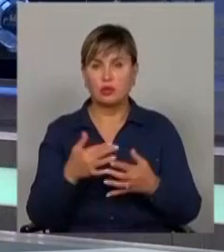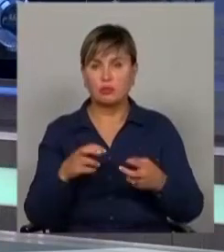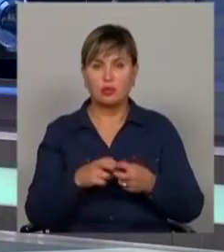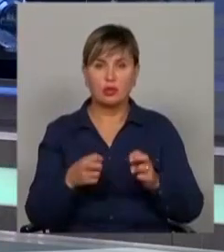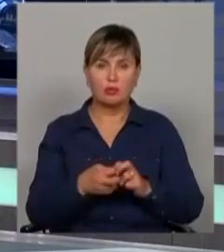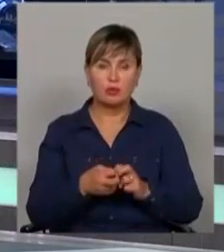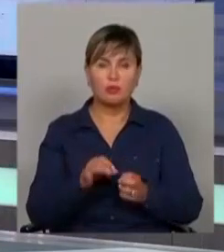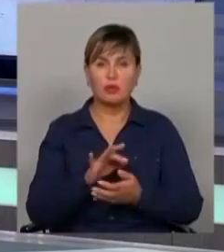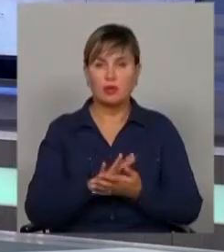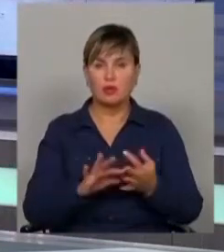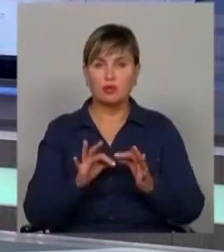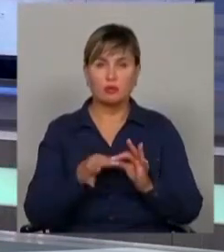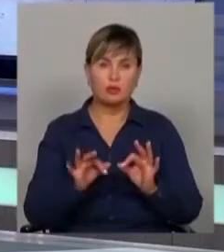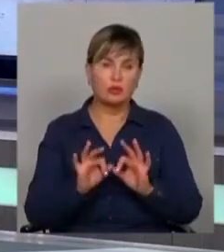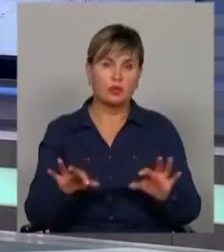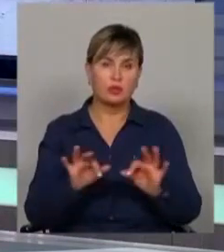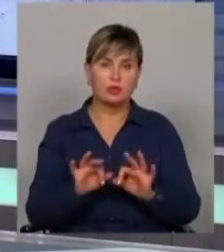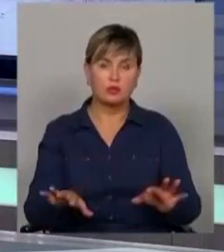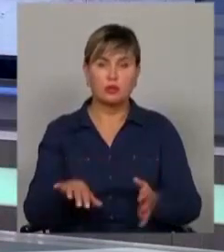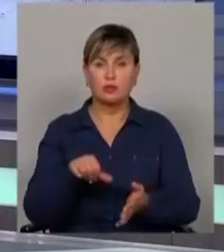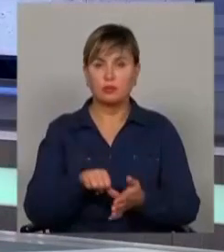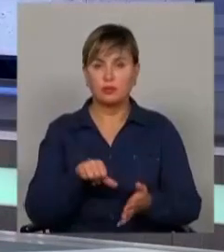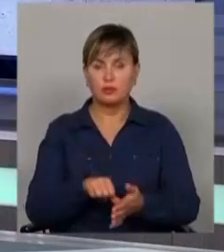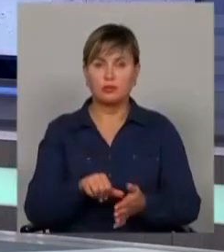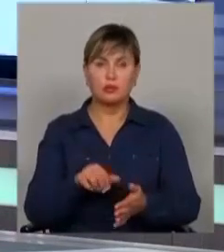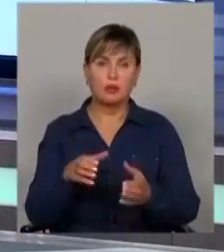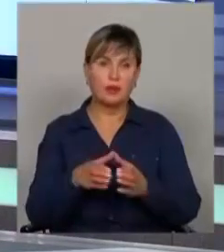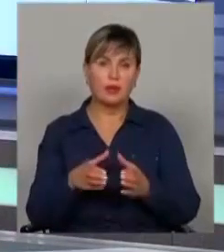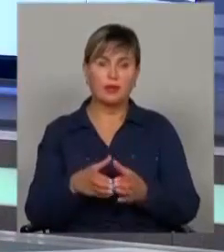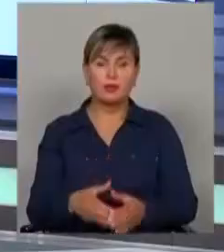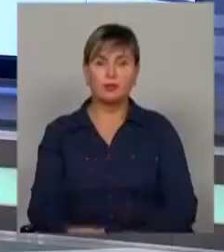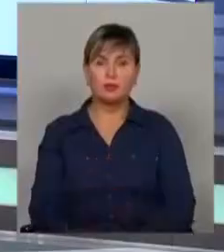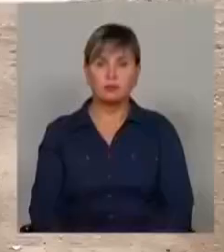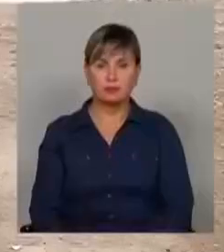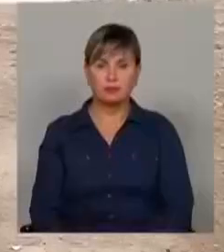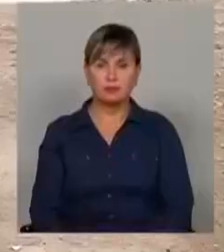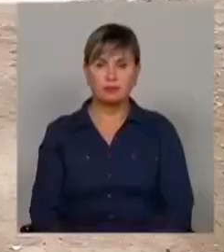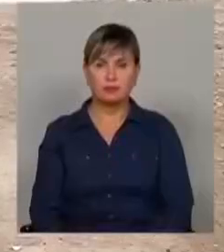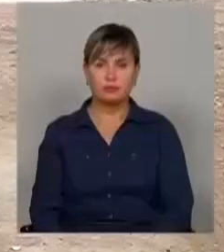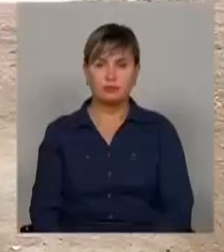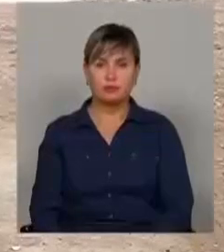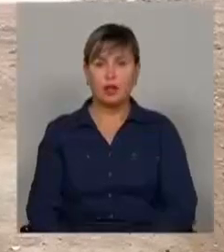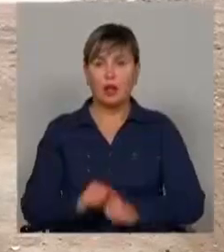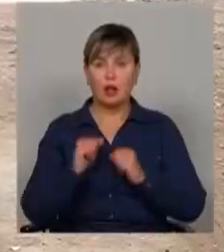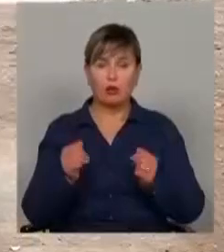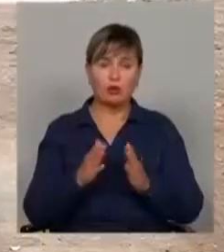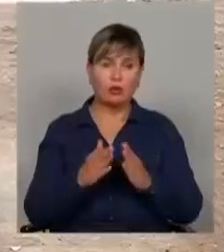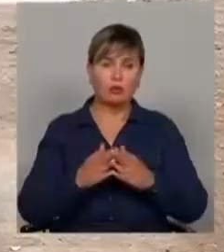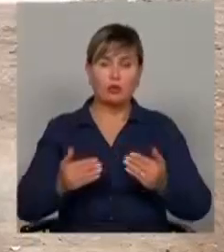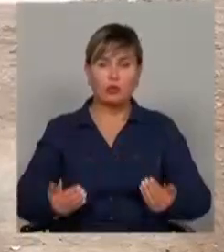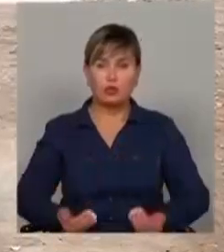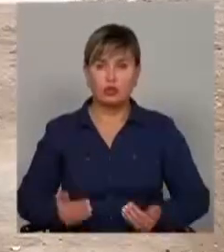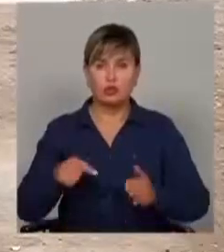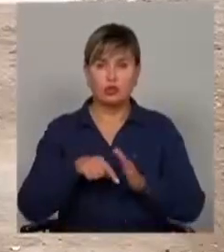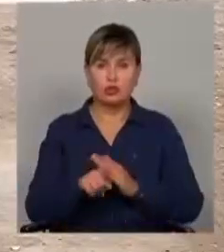устранят, рассказали представители обслуживающей компании. В ситуации разбирался Дамир Анитов. В холодных домах жители Коктугана